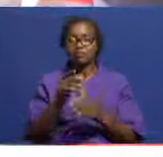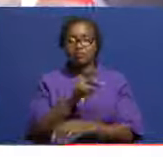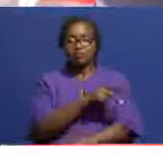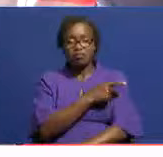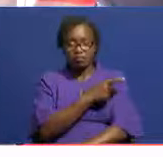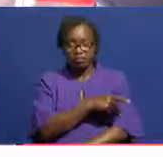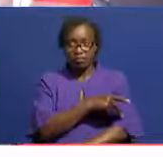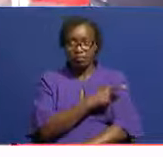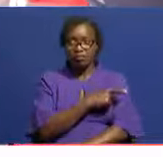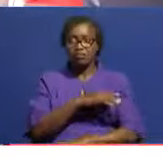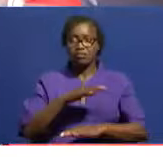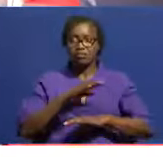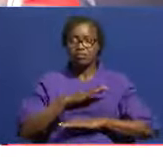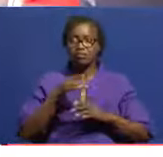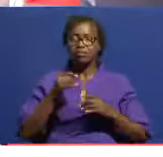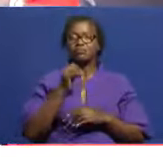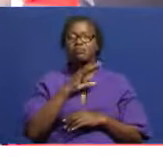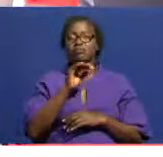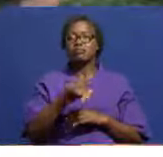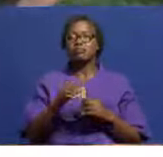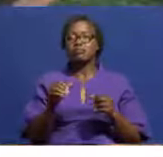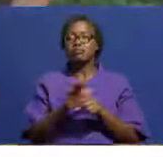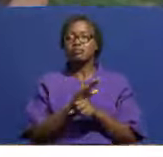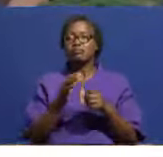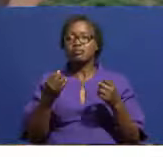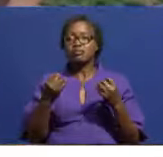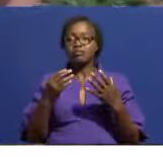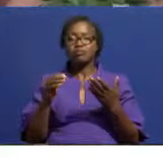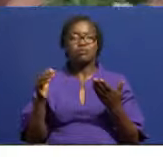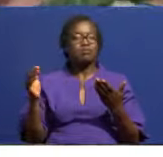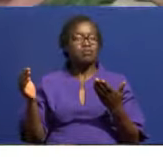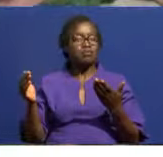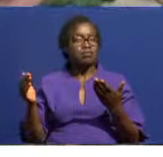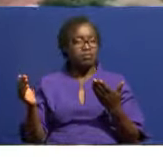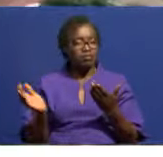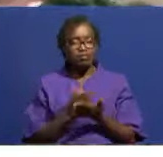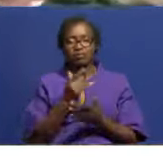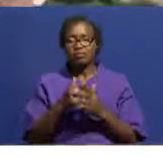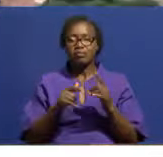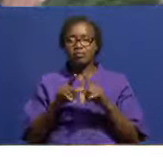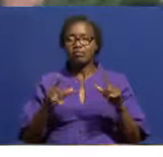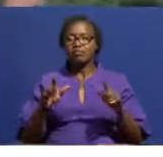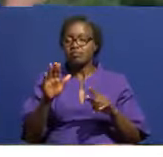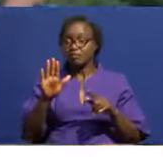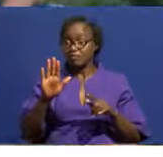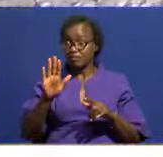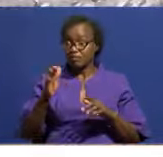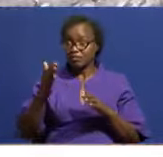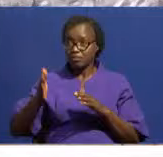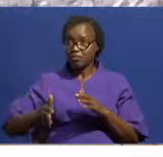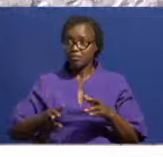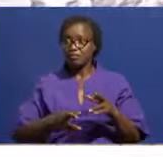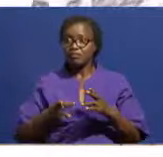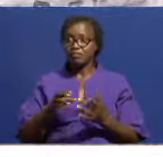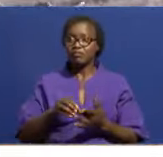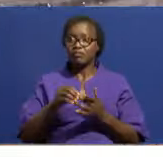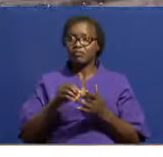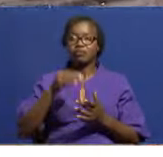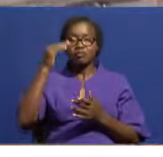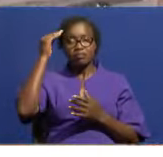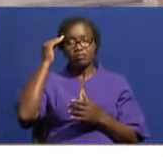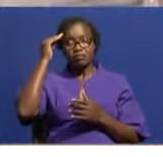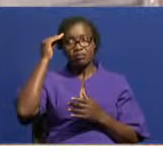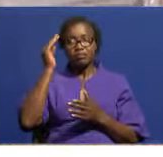wa upinzani walalamika kwamba watu wengi wamefurushwa kutoka kwenye ardhi iliyo kando na mito, hususan katika mtaa wa